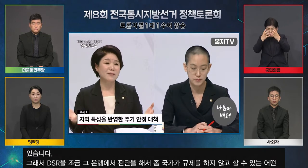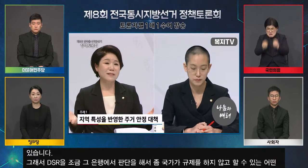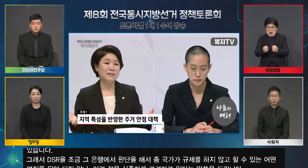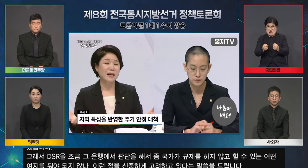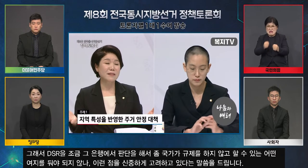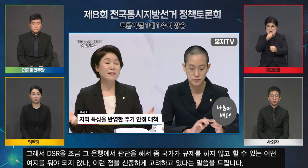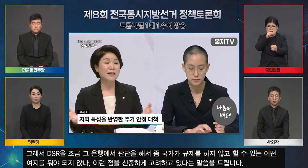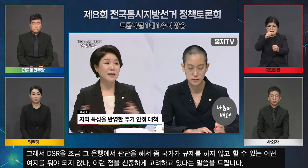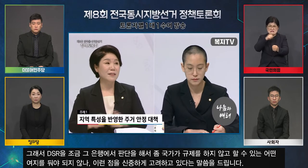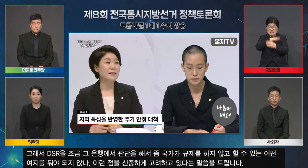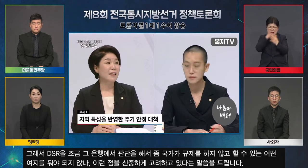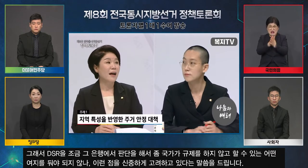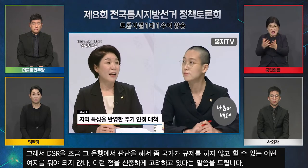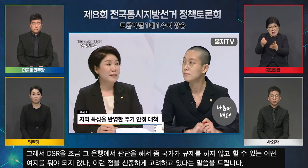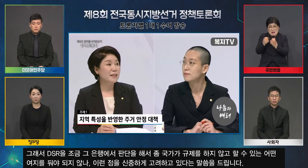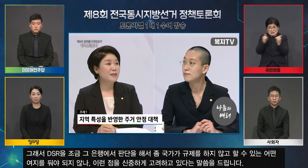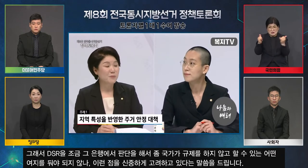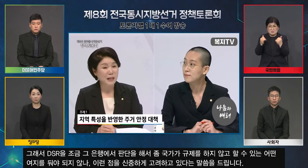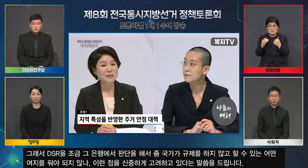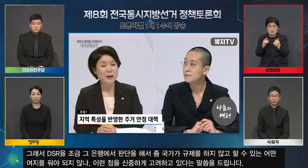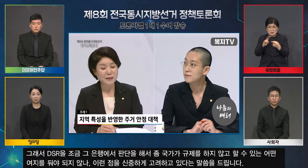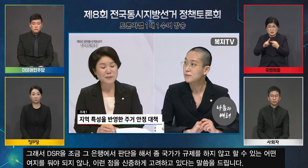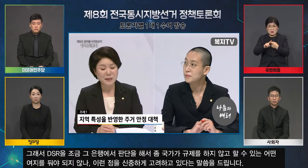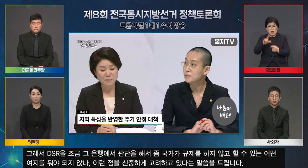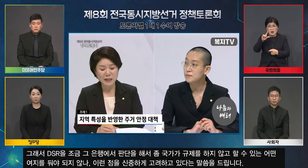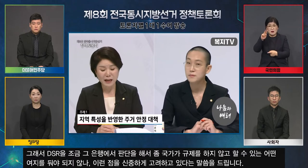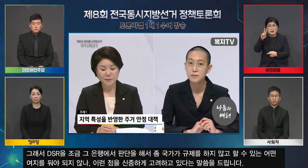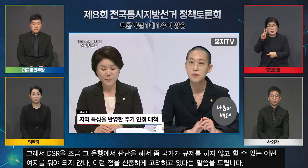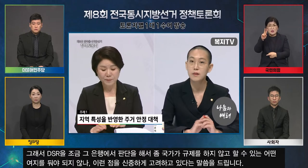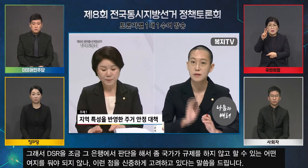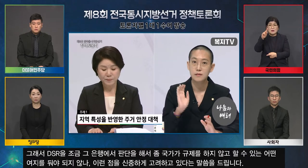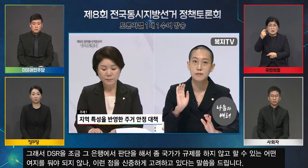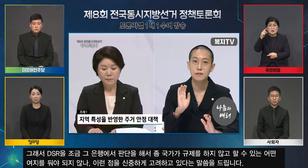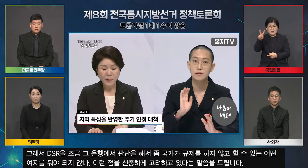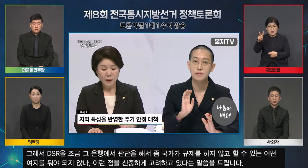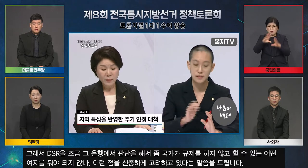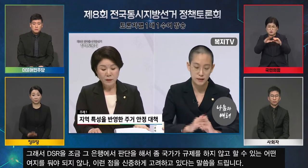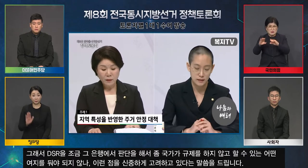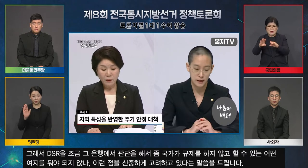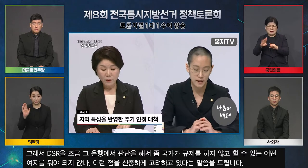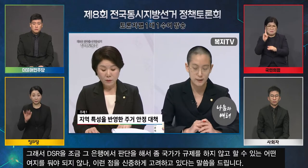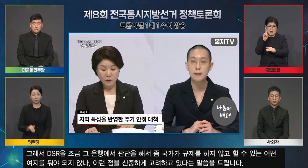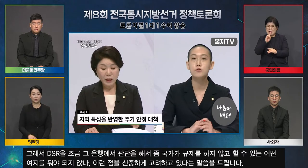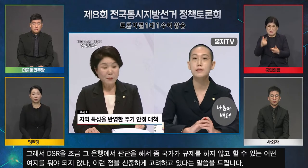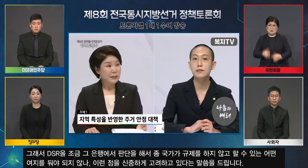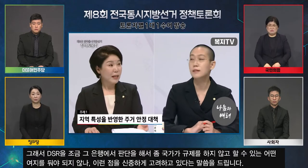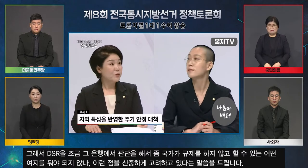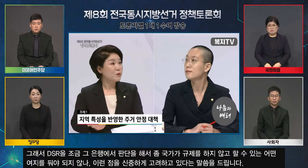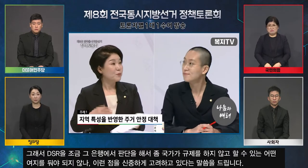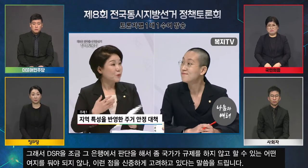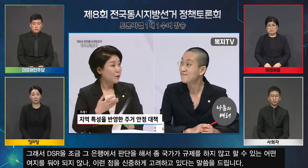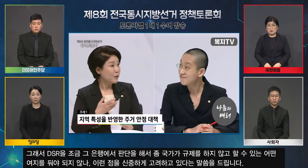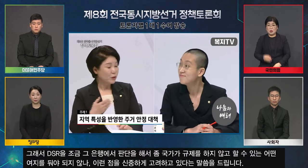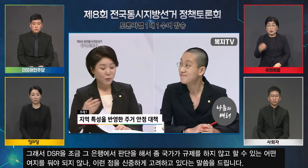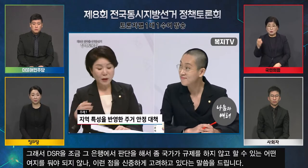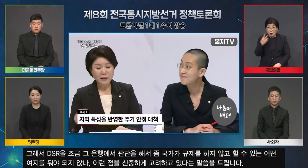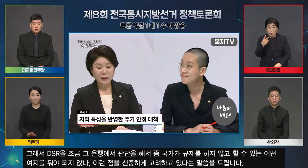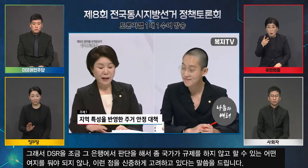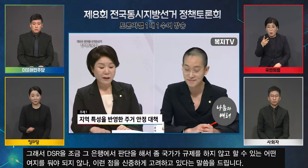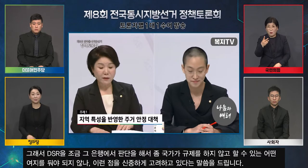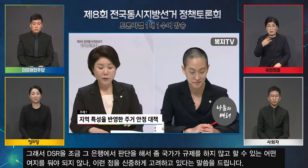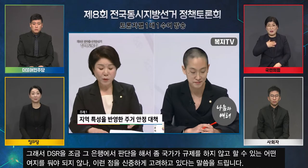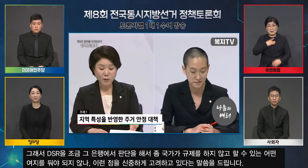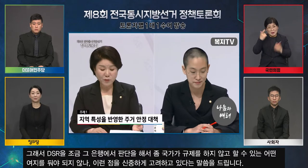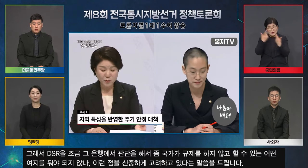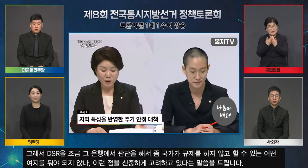완화한다거나 그런 얘기는 아니라는 점을 다시 말씀드립니다. 그 다음에 제가 또 좀 여쭤보겠는데요.